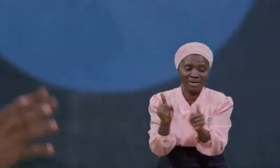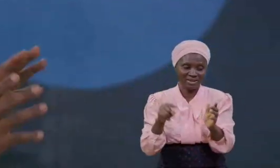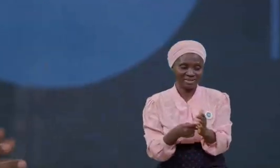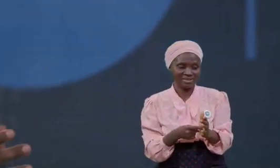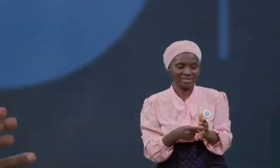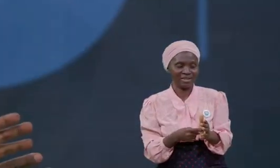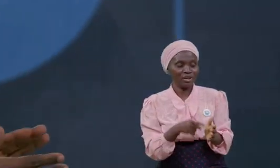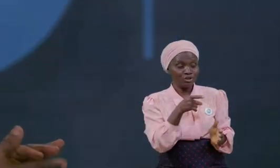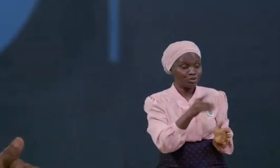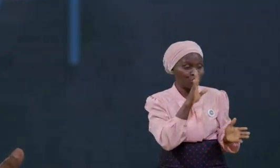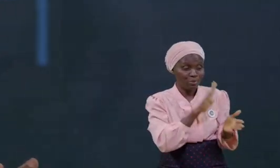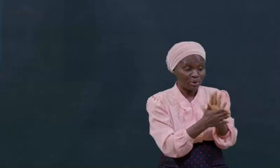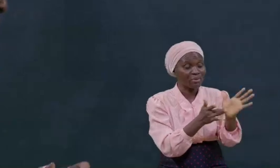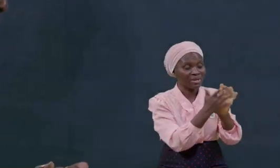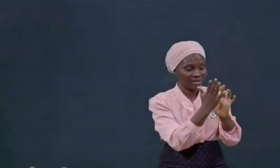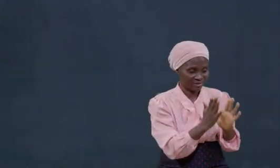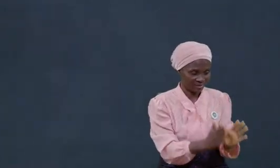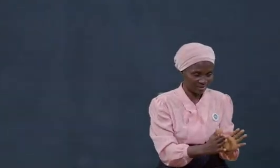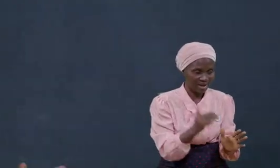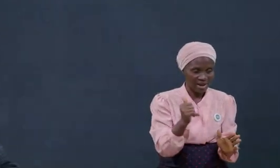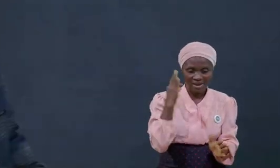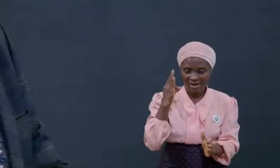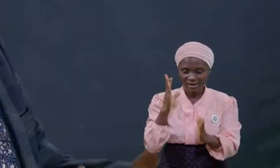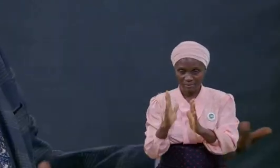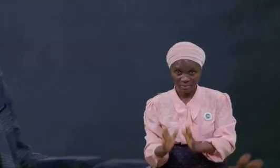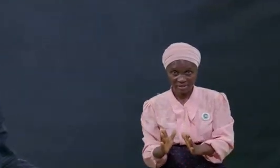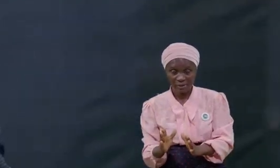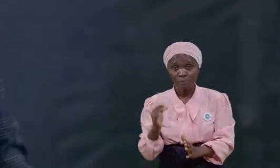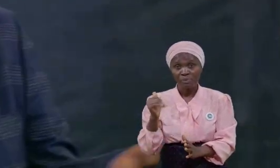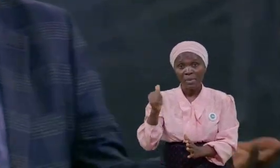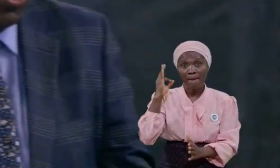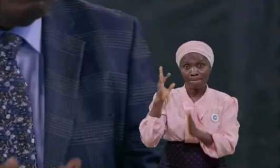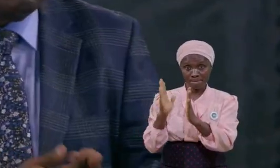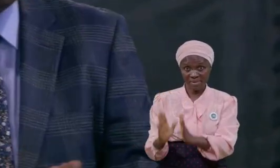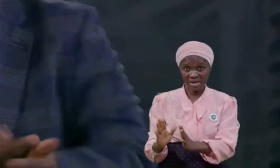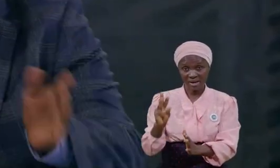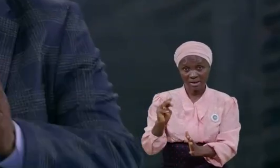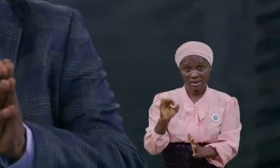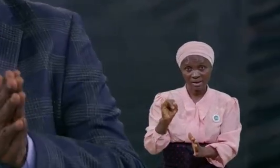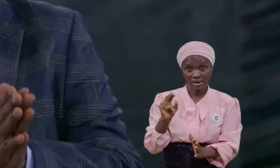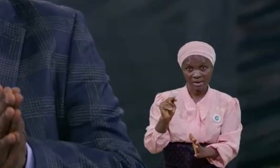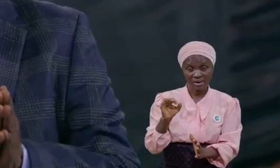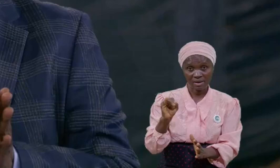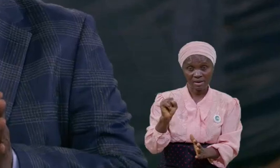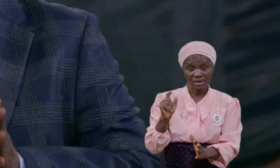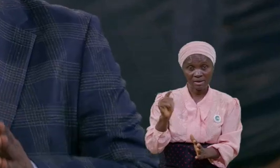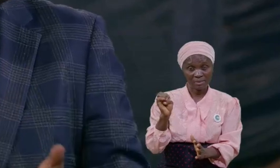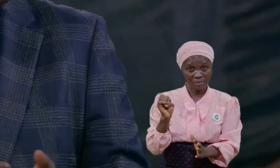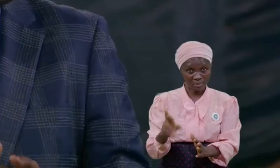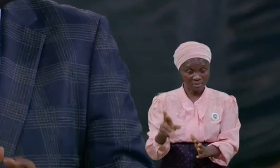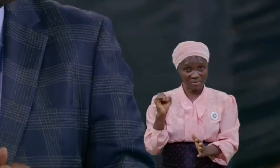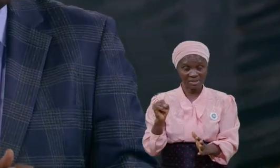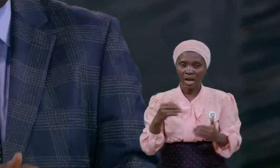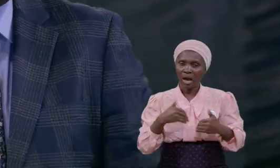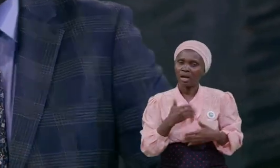ministres ont certains défis particuliers de persécution que les membres ne doivent pas avoir cela. Il dit,